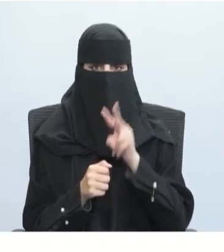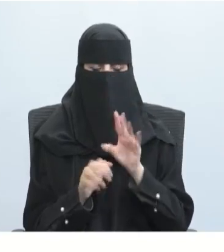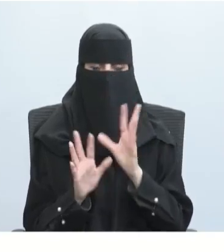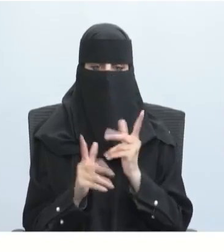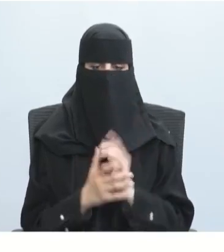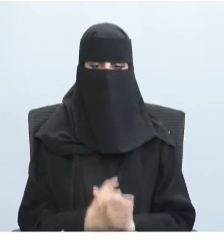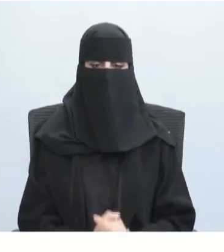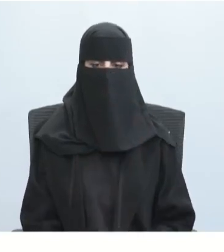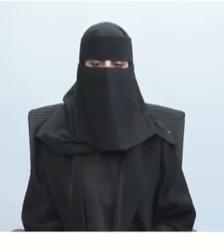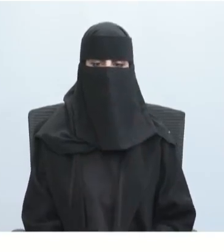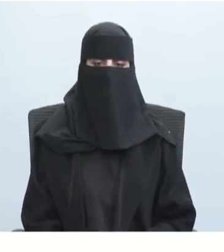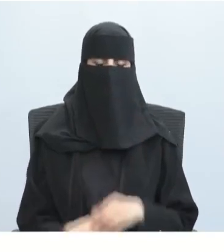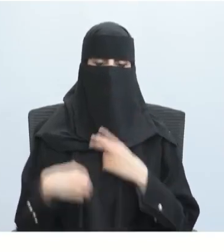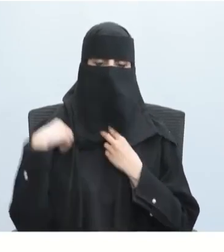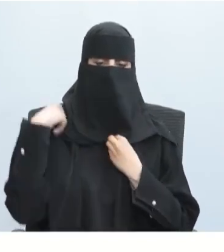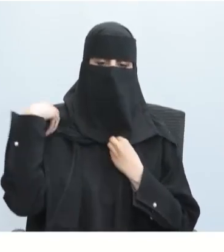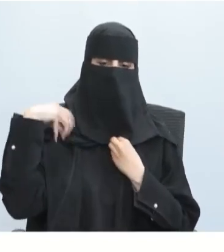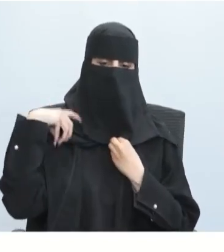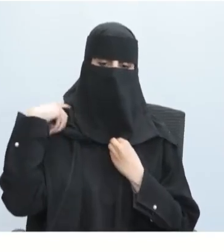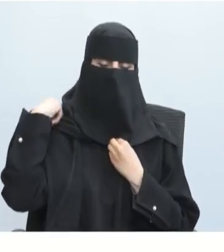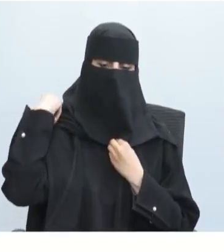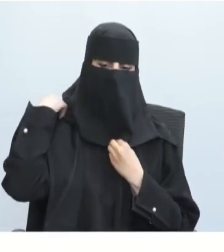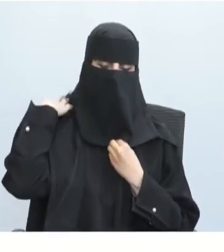الرمز الذي يشير الى معدل